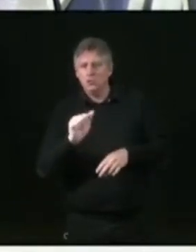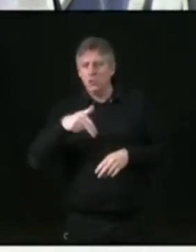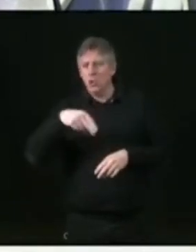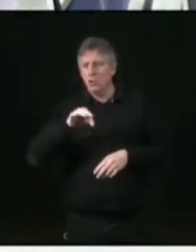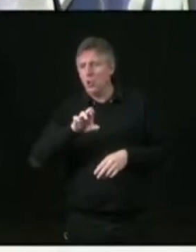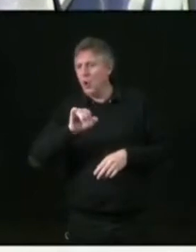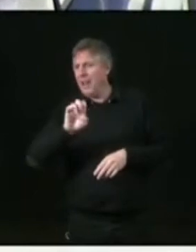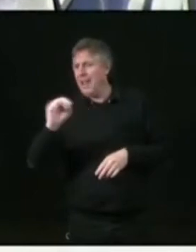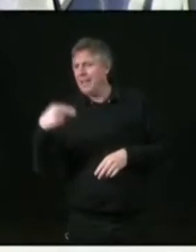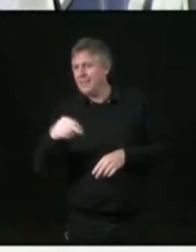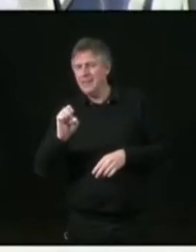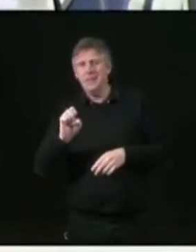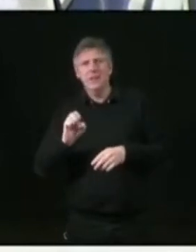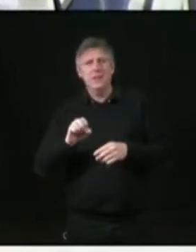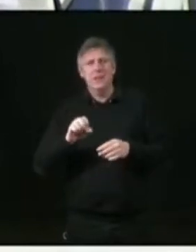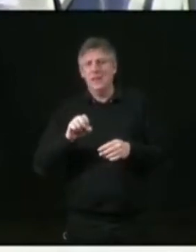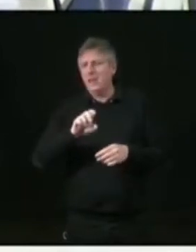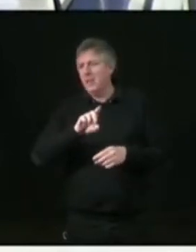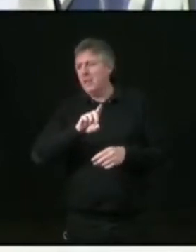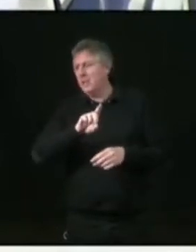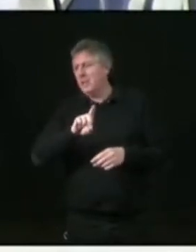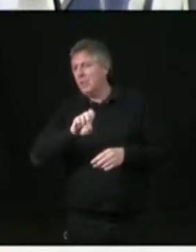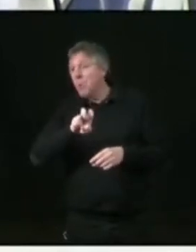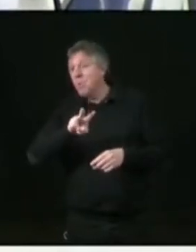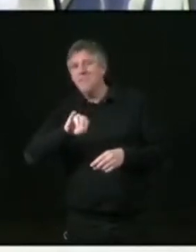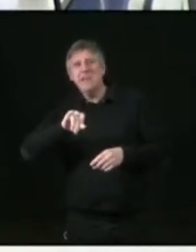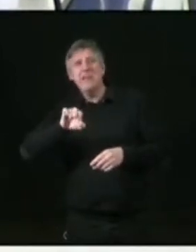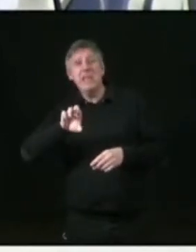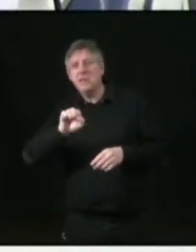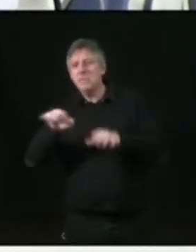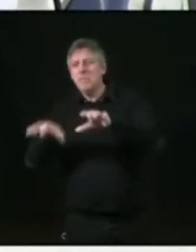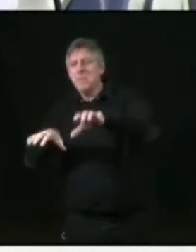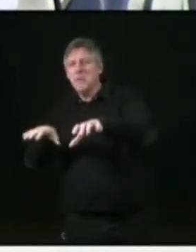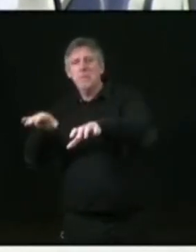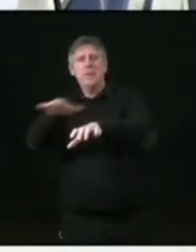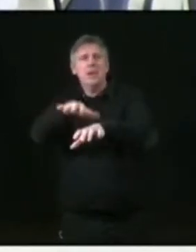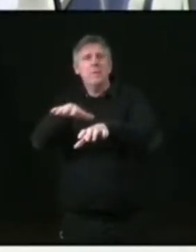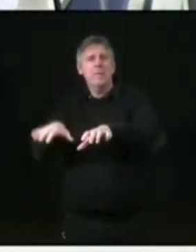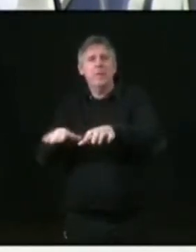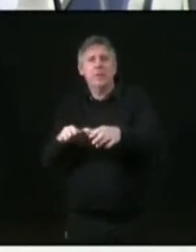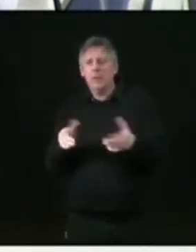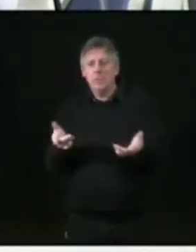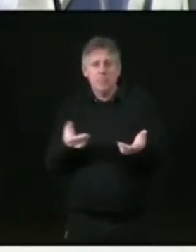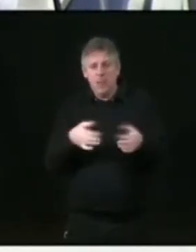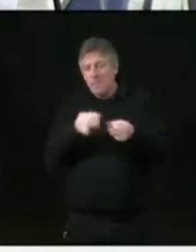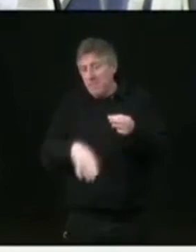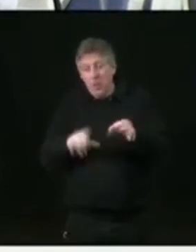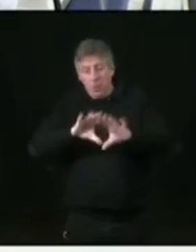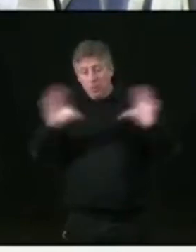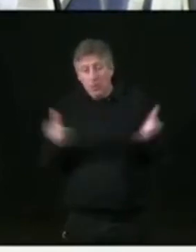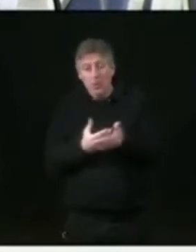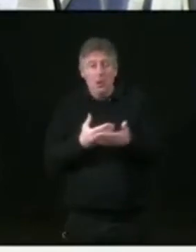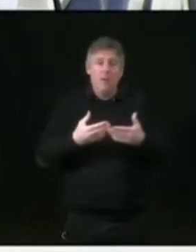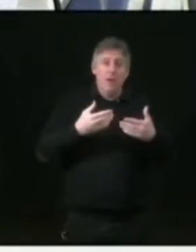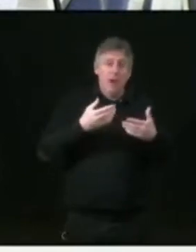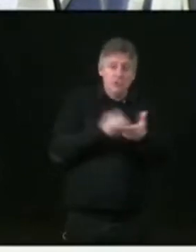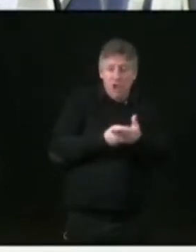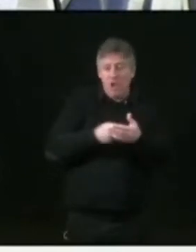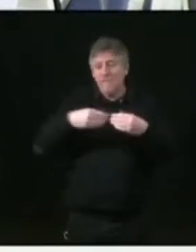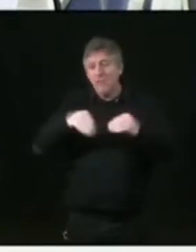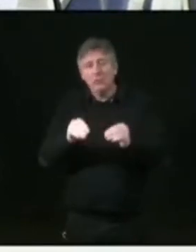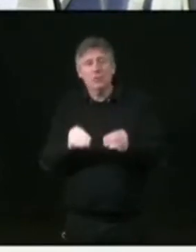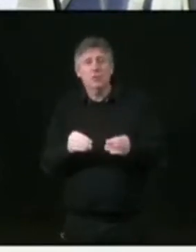etc. Voilà. C'est de prendre connaissance d'un bilan. Il n'y a pas de vote, c'est adopté,